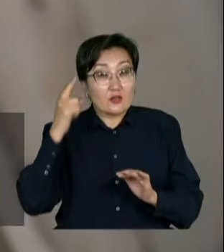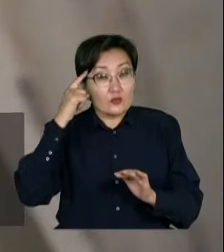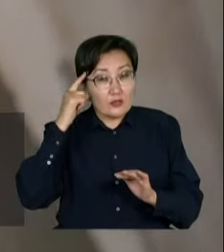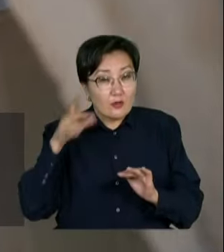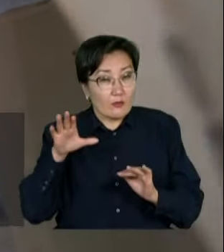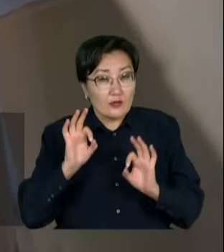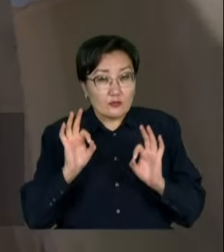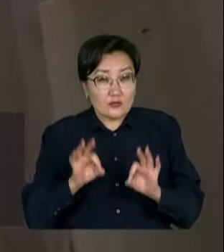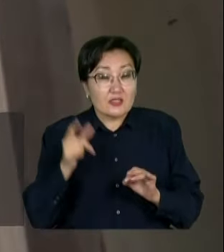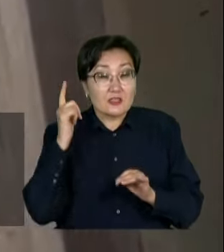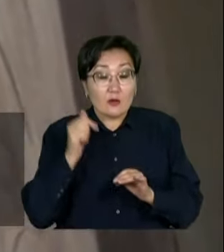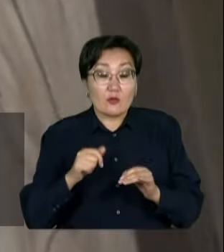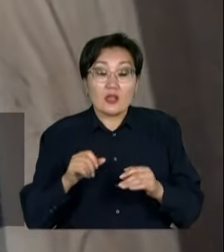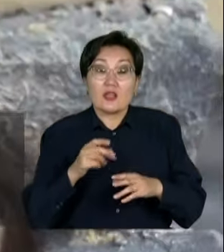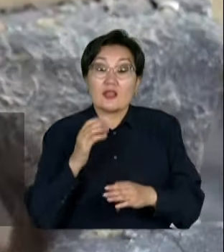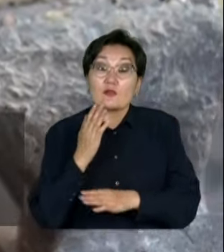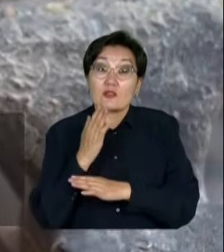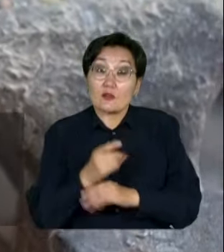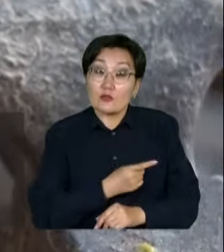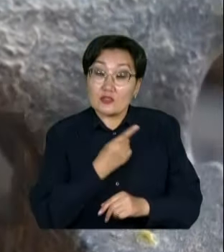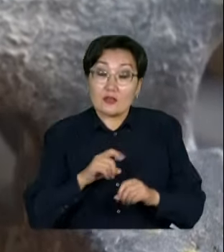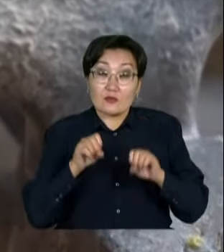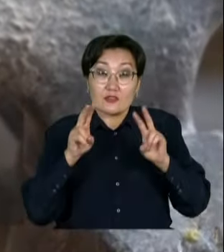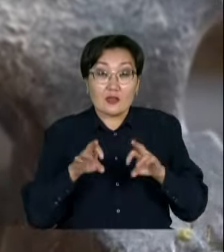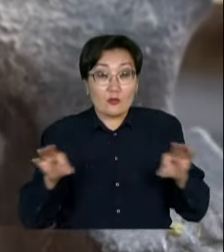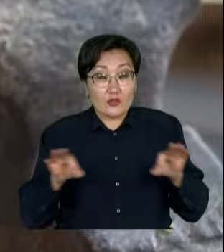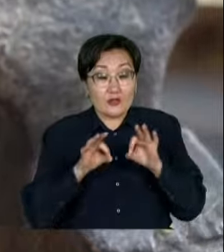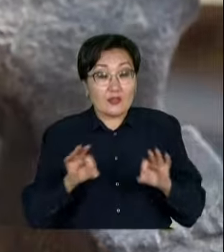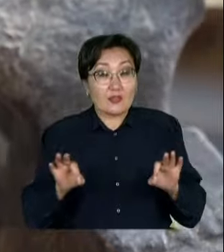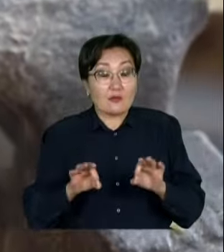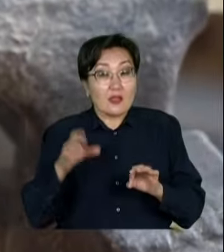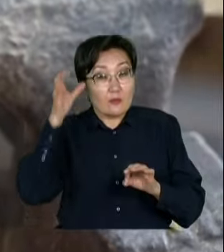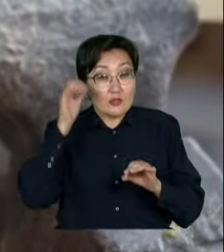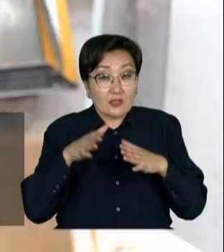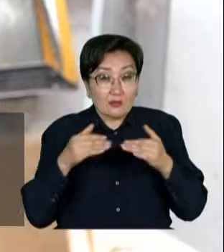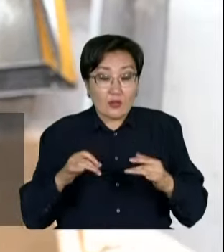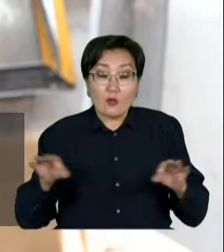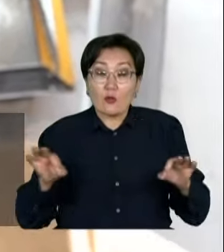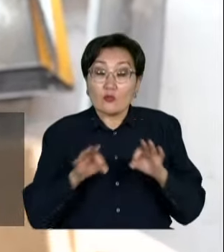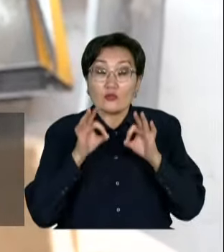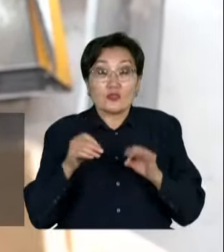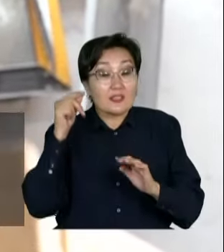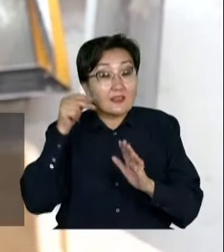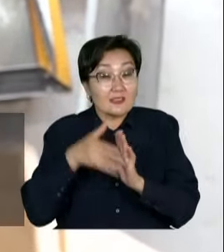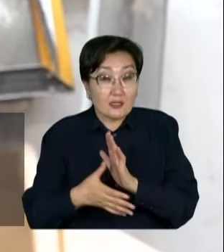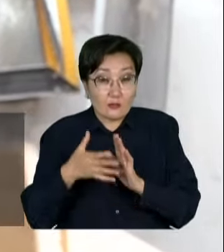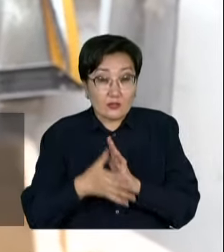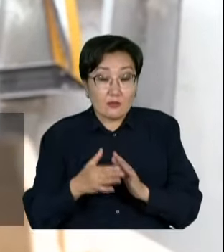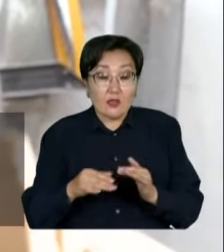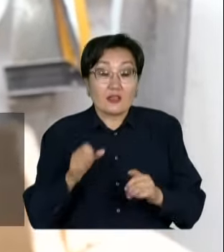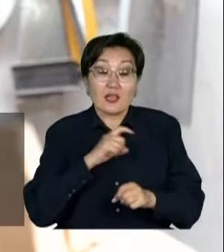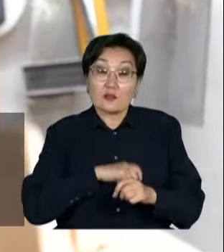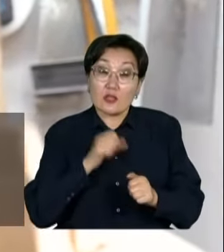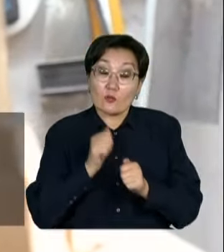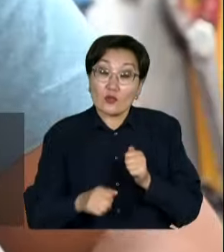електен өткізеді. Ағаш ұстасы арнайы музыкалық білімі болмаса да мақам саздың мәнін терең ұғынамын деп отыр. Бұл қасиеті әрбір